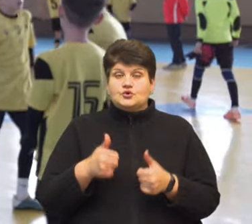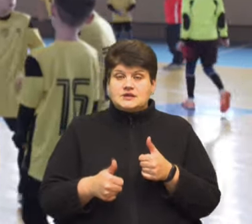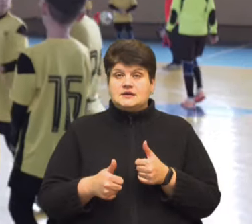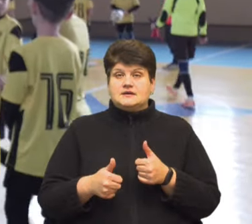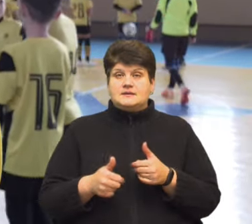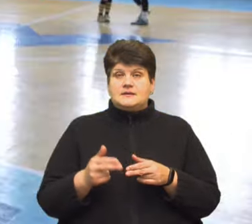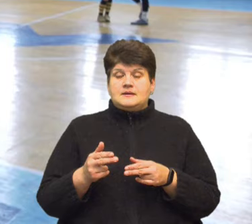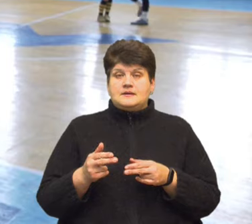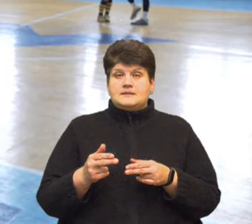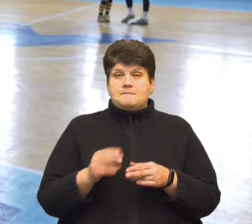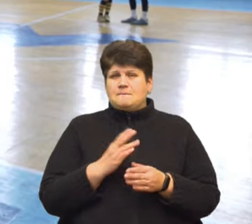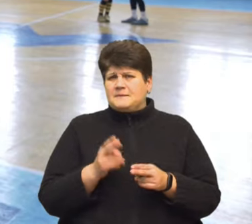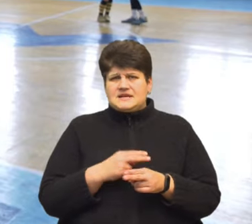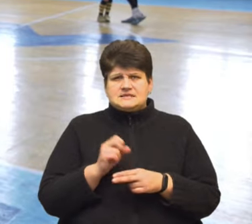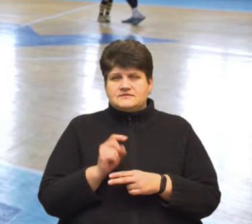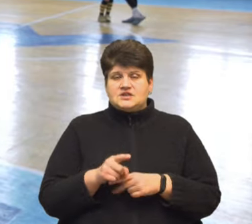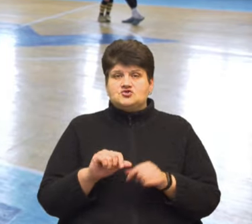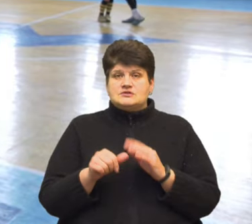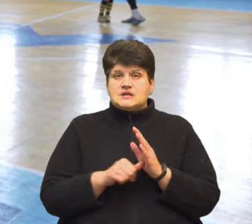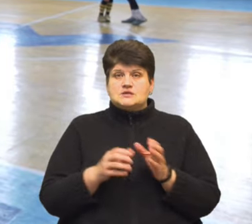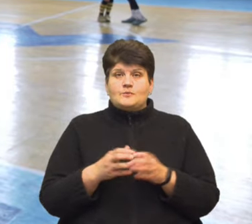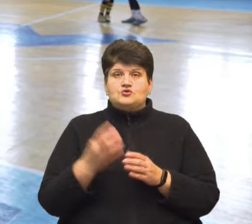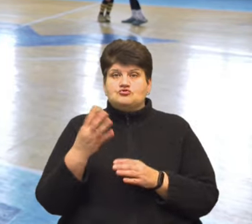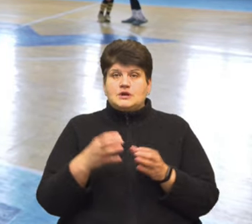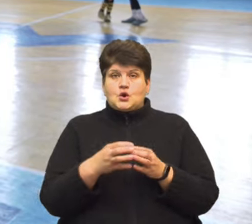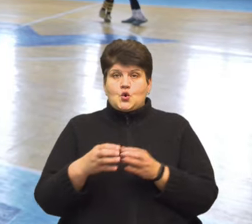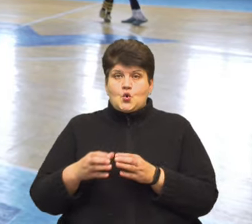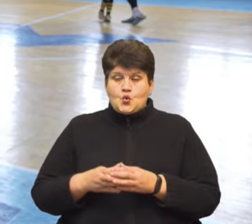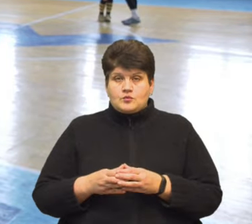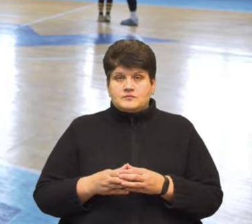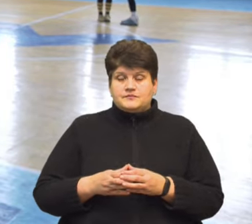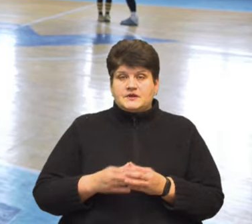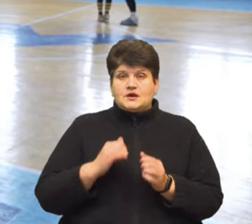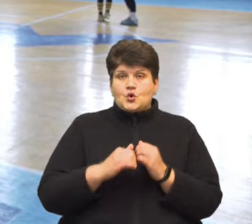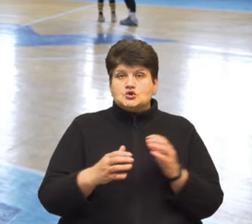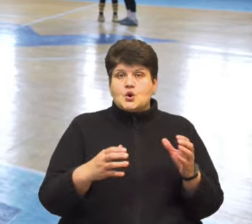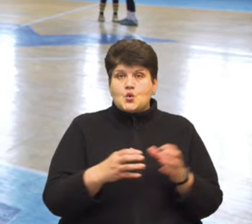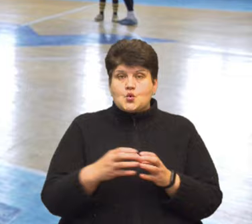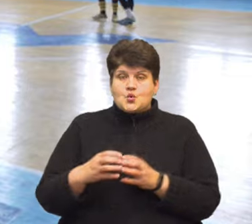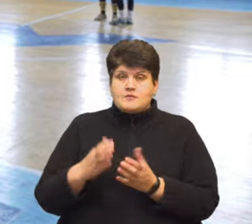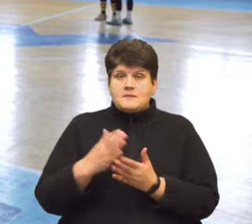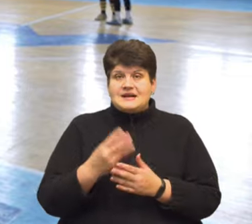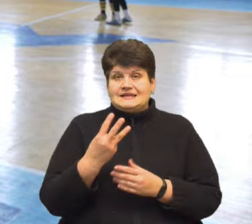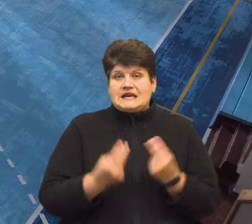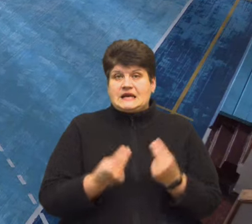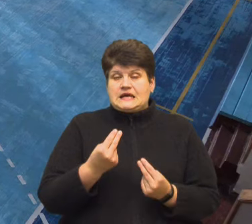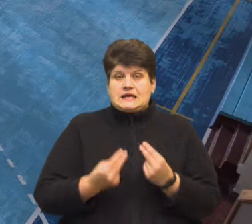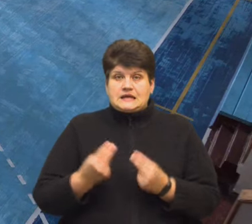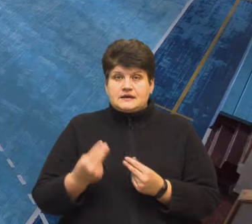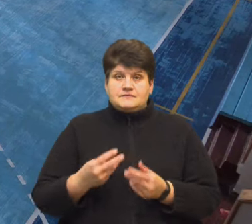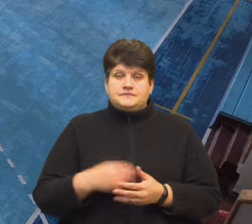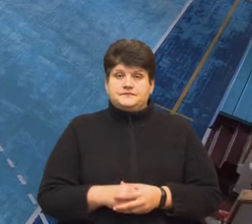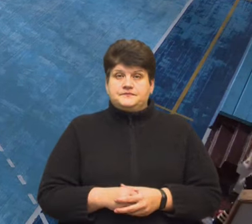без завдання 16 команд чотири групи А бцд і Кожна група має по три гри по 25